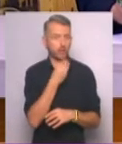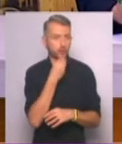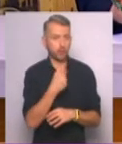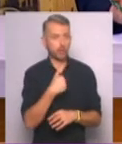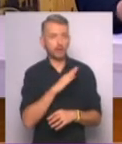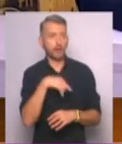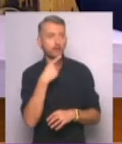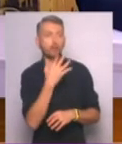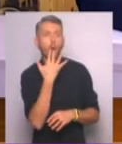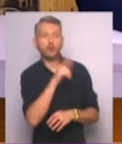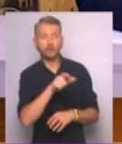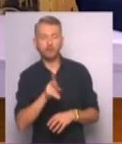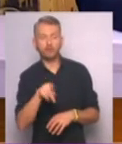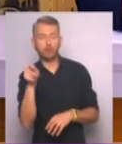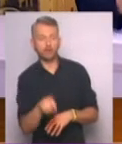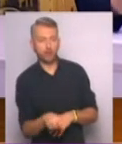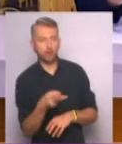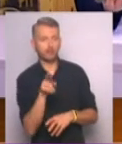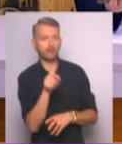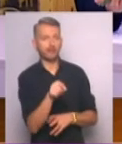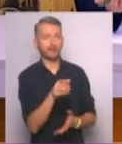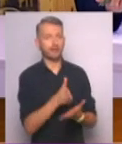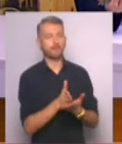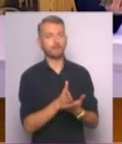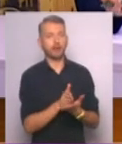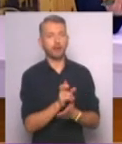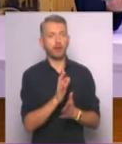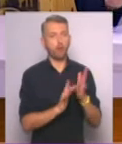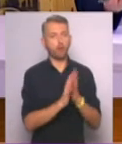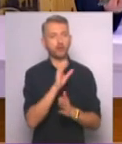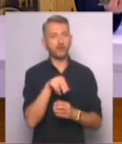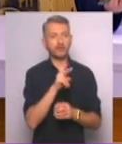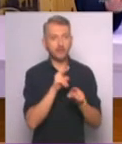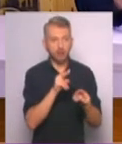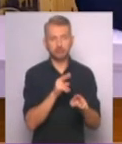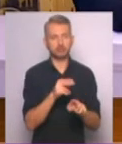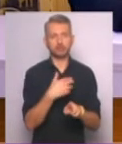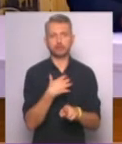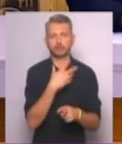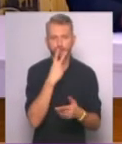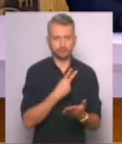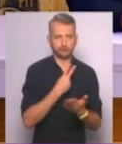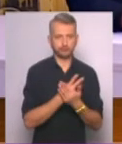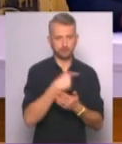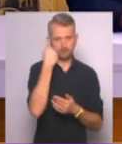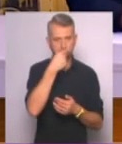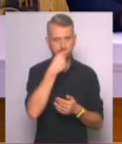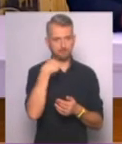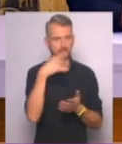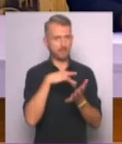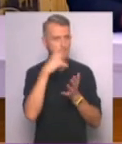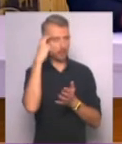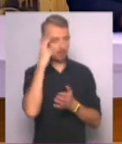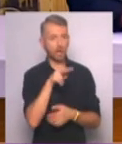про іноземців, які приїжджають і для яких є ботанічний сад Гришка, це візитівкою міста так, Києва. Так. Відповідно,